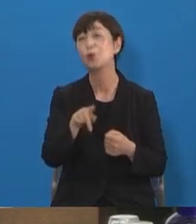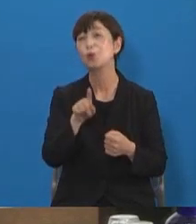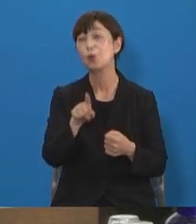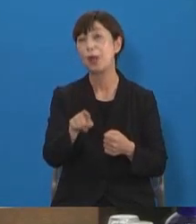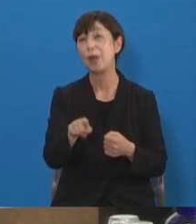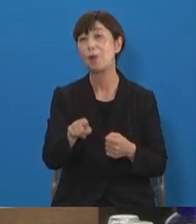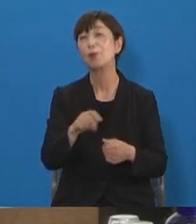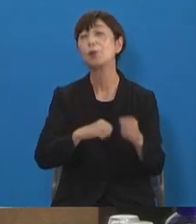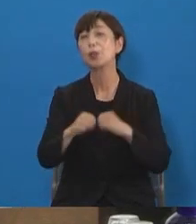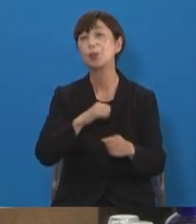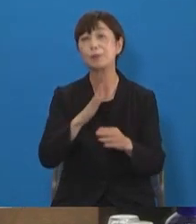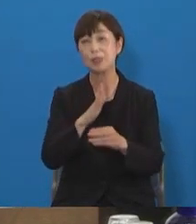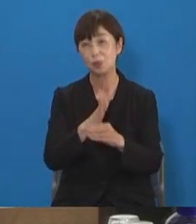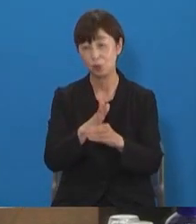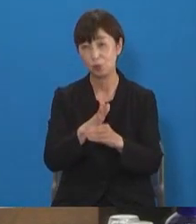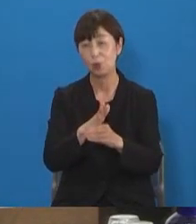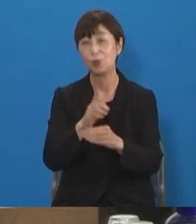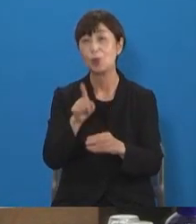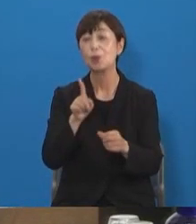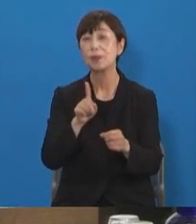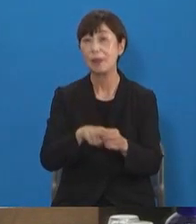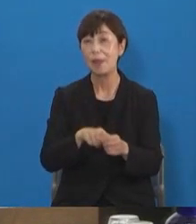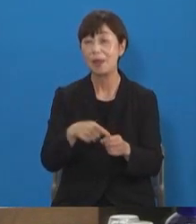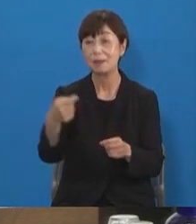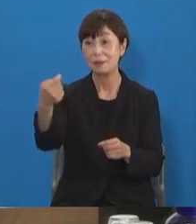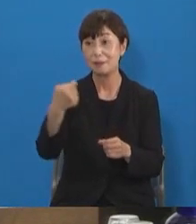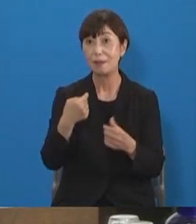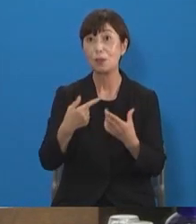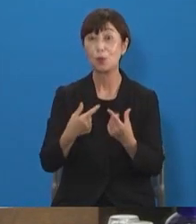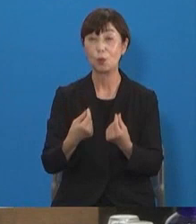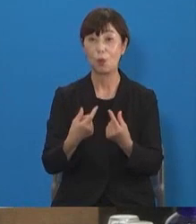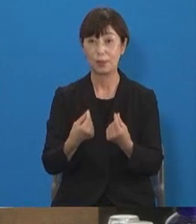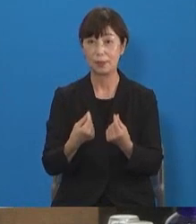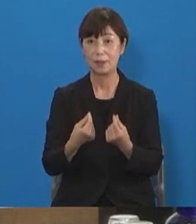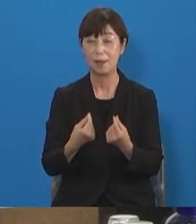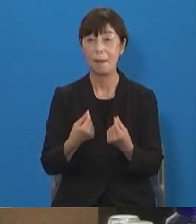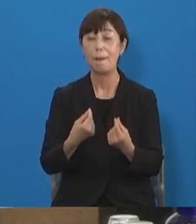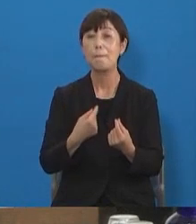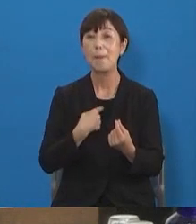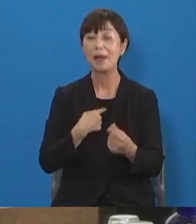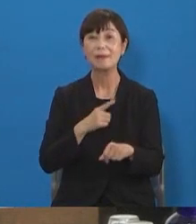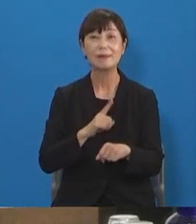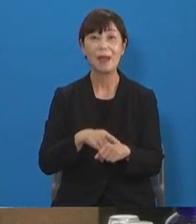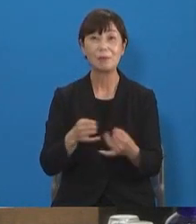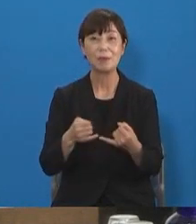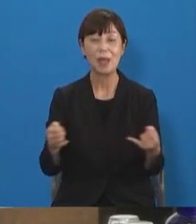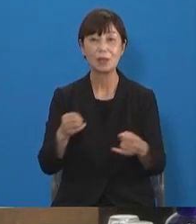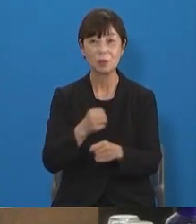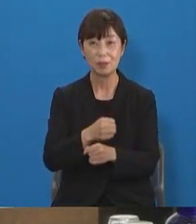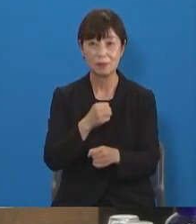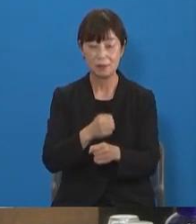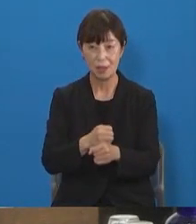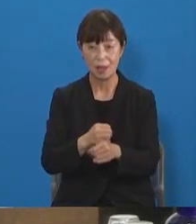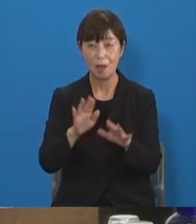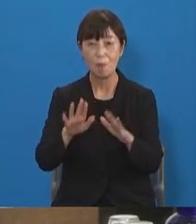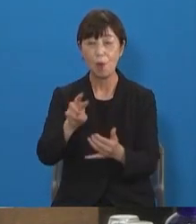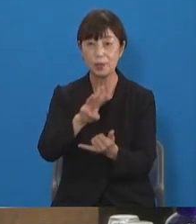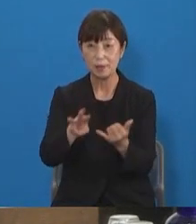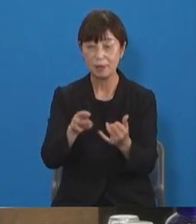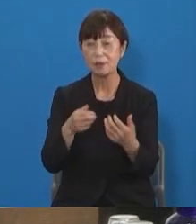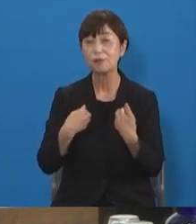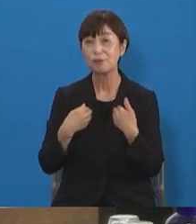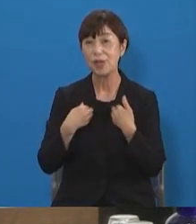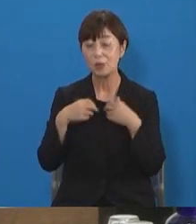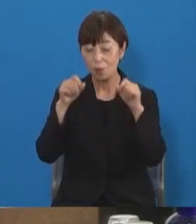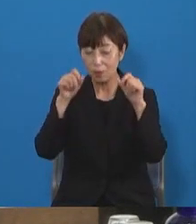んでいるところです。このため西山議員ご指摘のとおり、マイタイムラインの作成支援や地域の防災訓練等を通じた啓